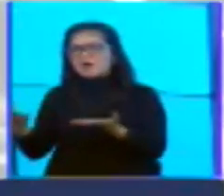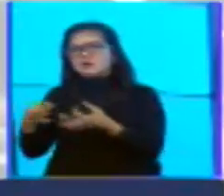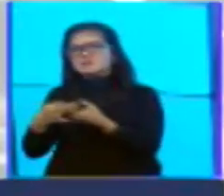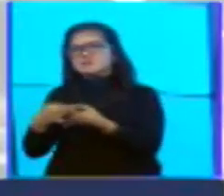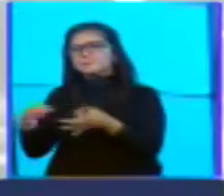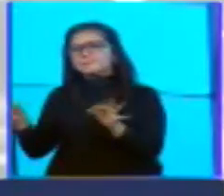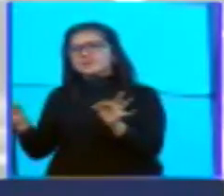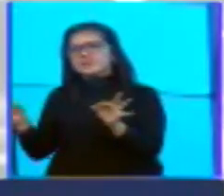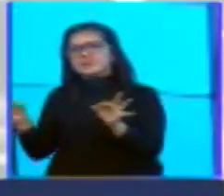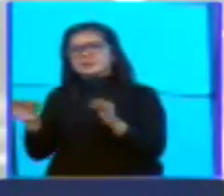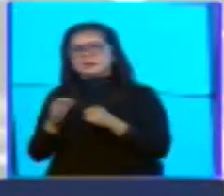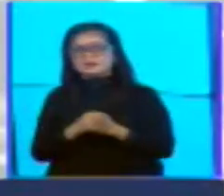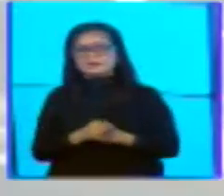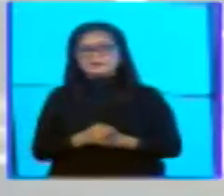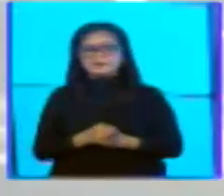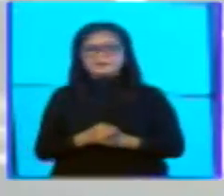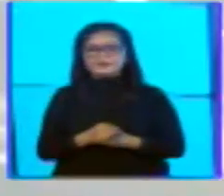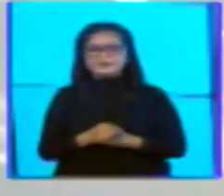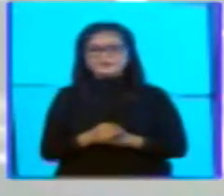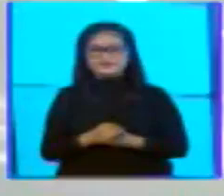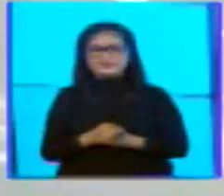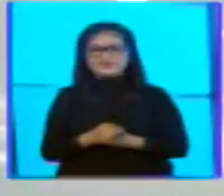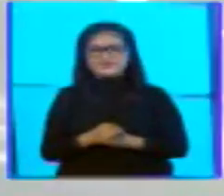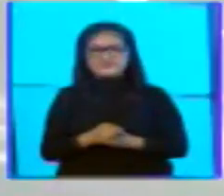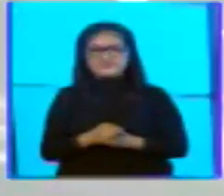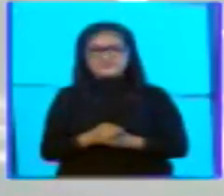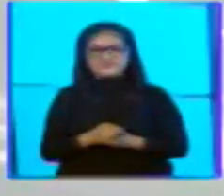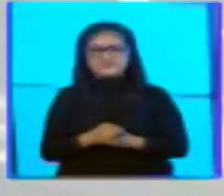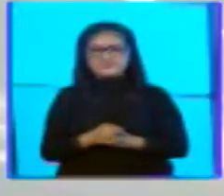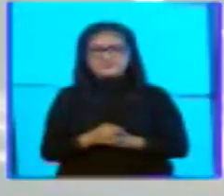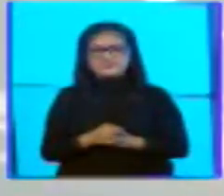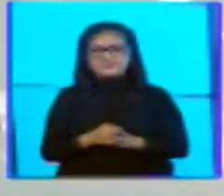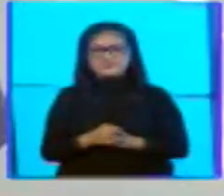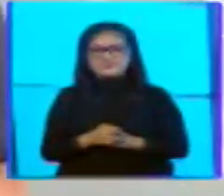Dari Jakarta, Vito Erlangga, Indra Setiabudi, Yudi Rizal di iNews melaporkan.